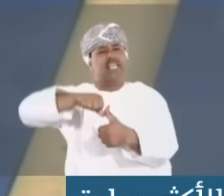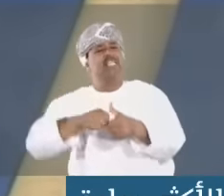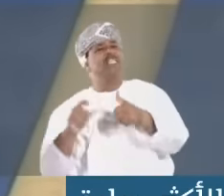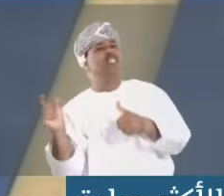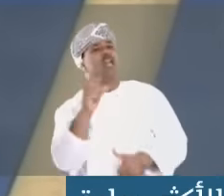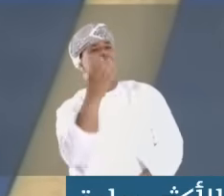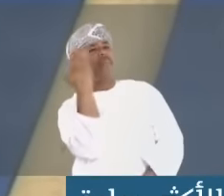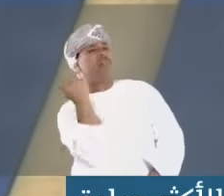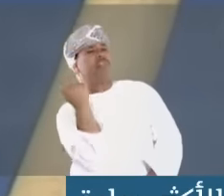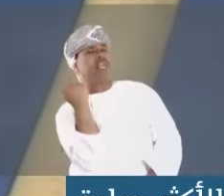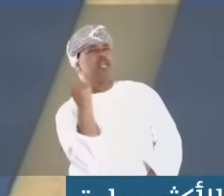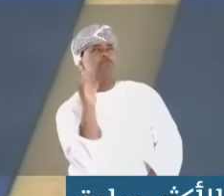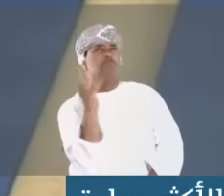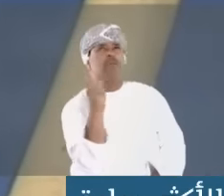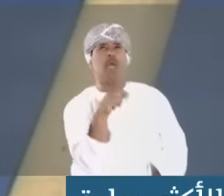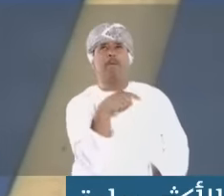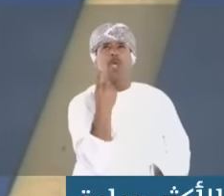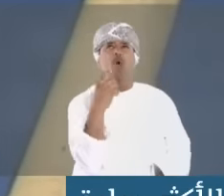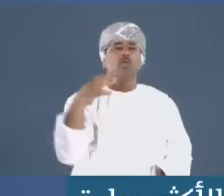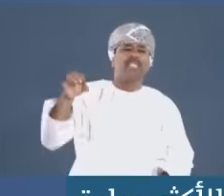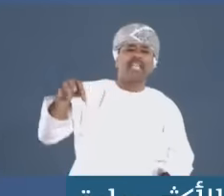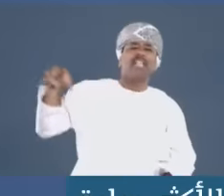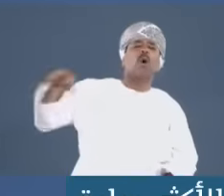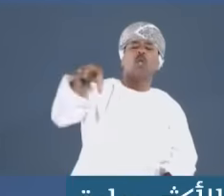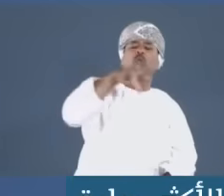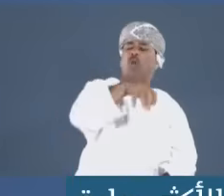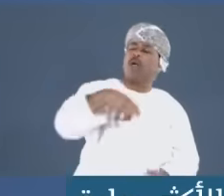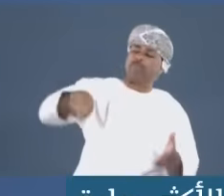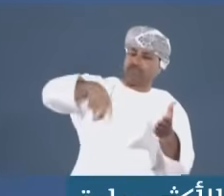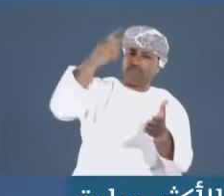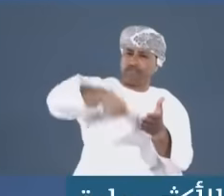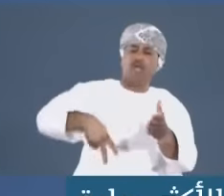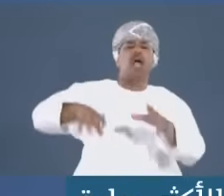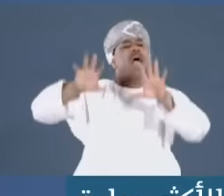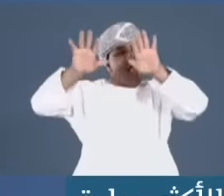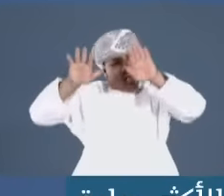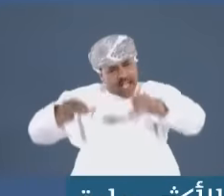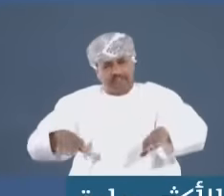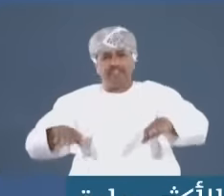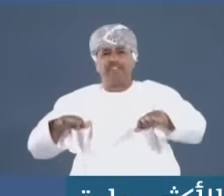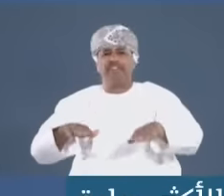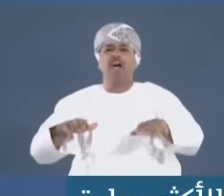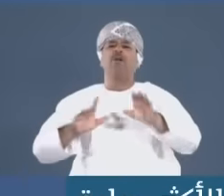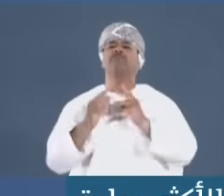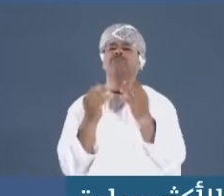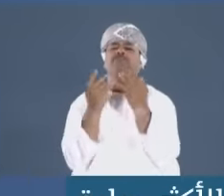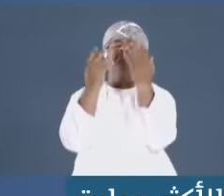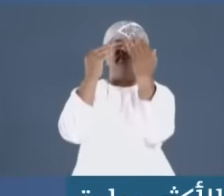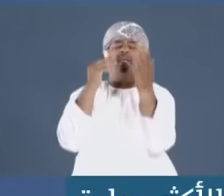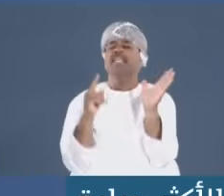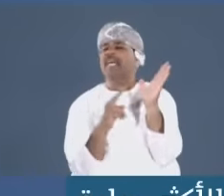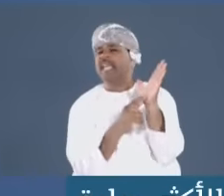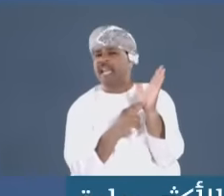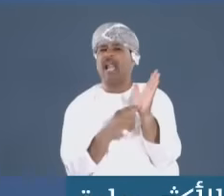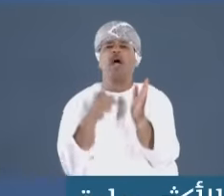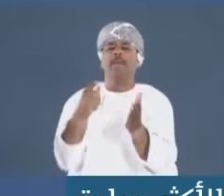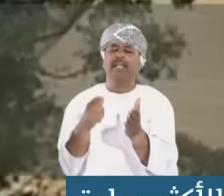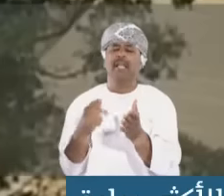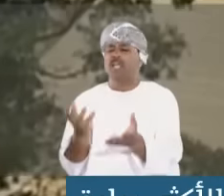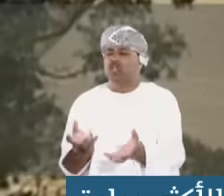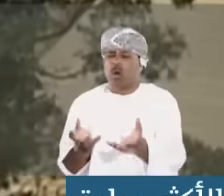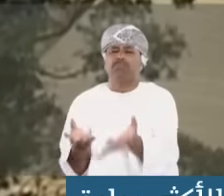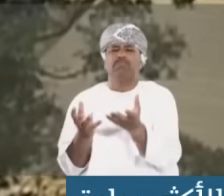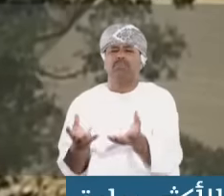الماضي توصلت حوالي 190 دولة لاتفاق لخفض انبعاثات الكربون عبر تقليل الاعتماد على الوقود